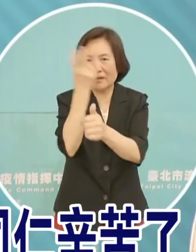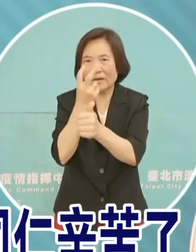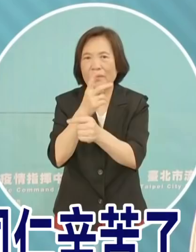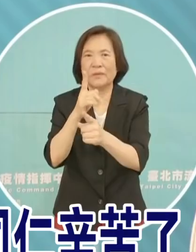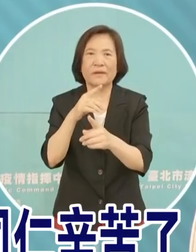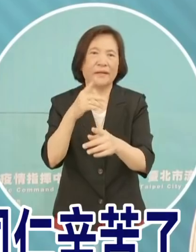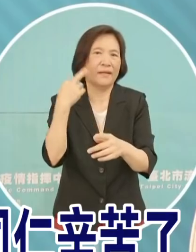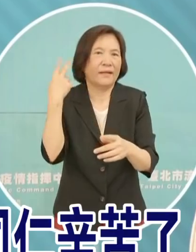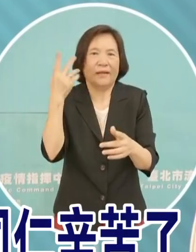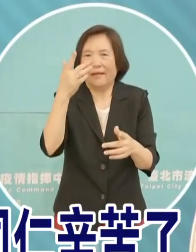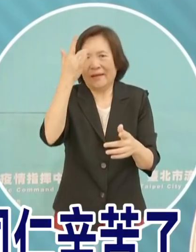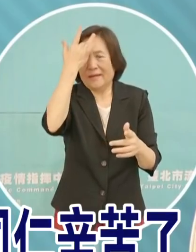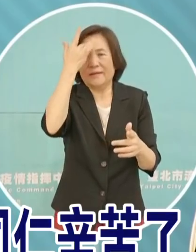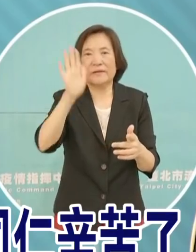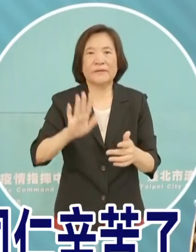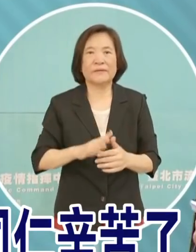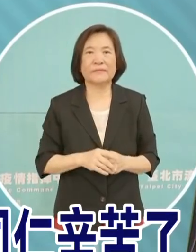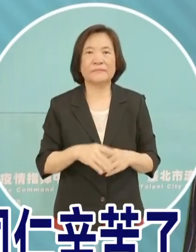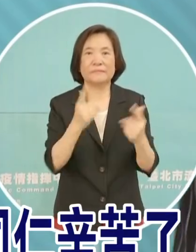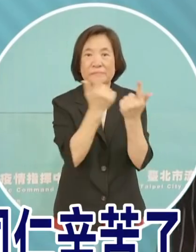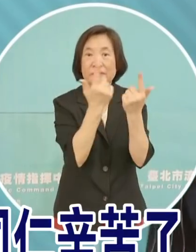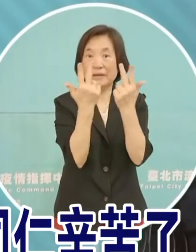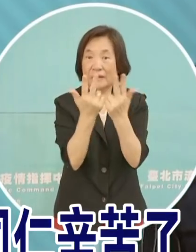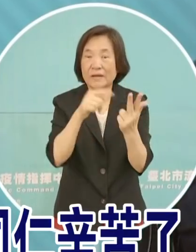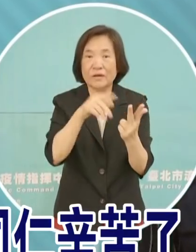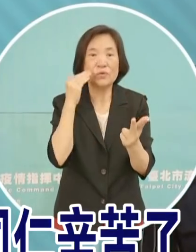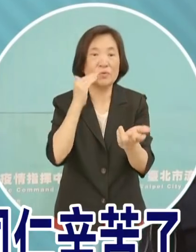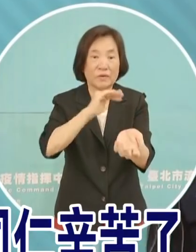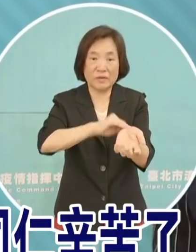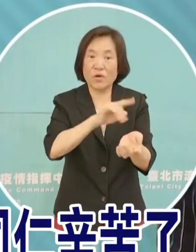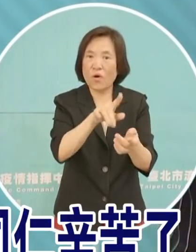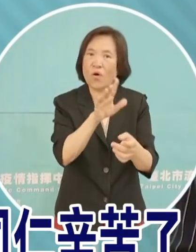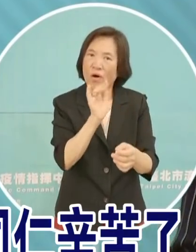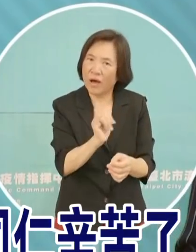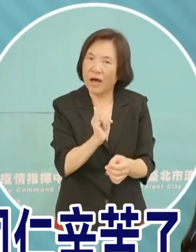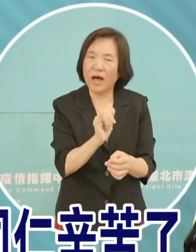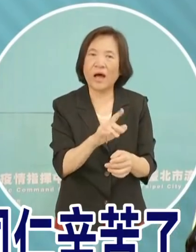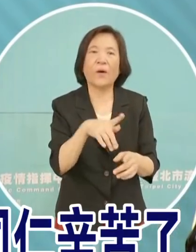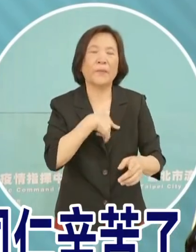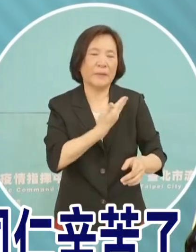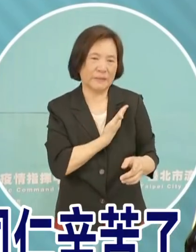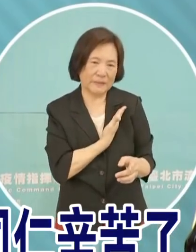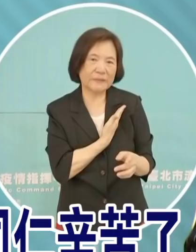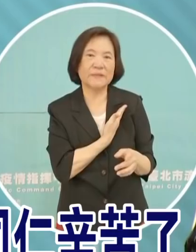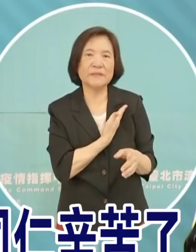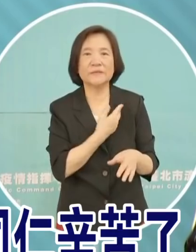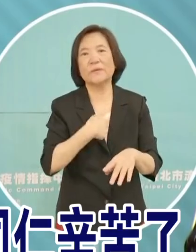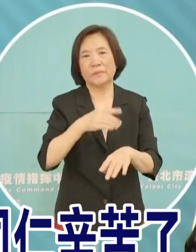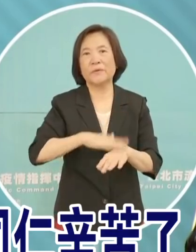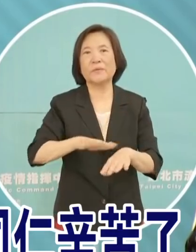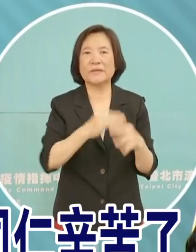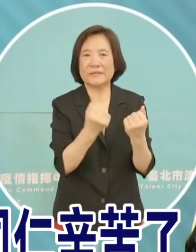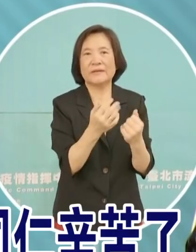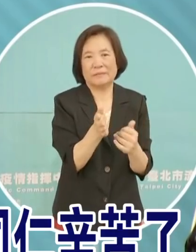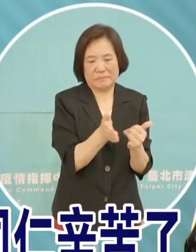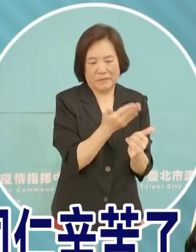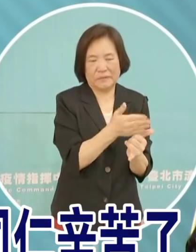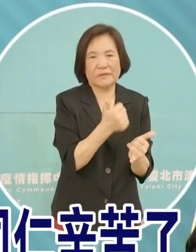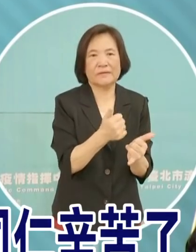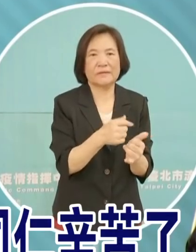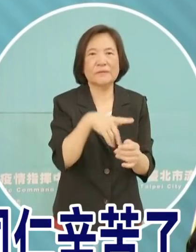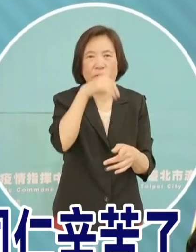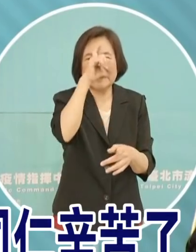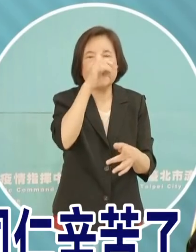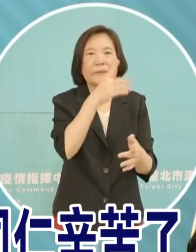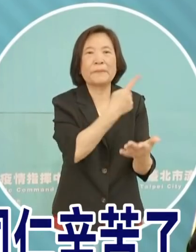果我们在双北地区，我们的医院可以撑住，我们尽量撑了哈。那这个就要拜托我们的医疗第一线的医疗同仁哦，大